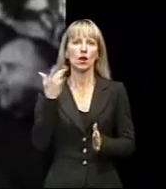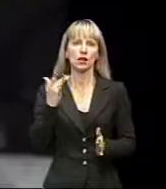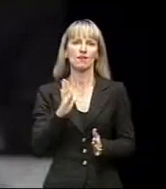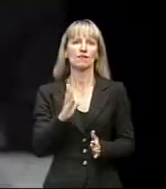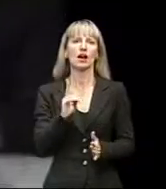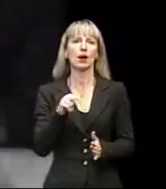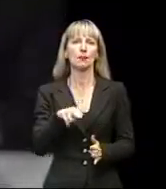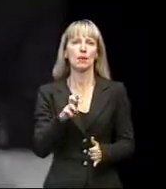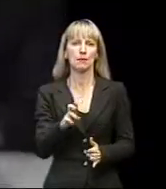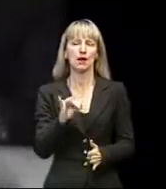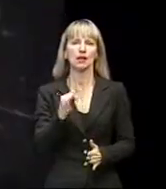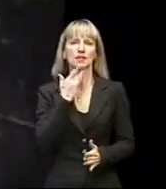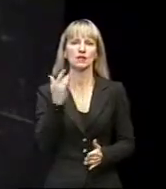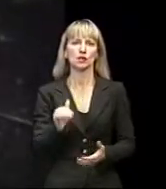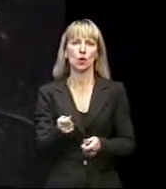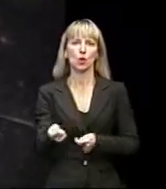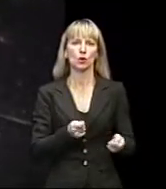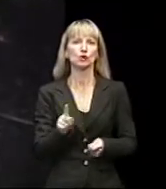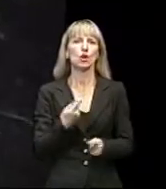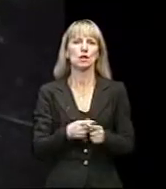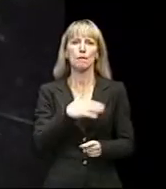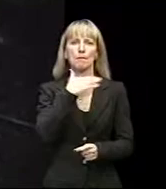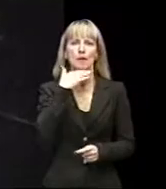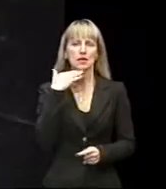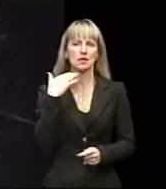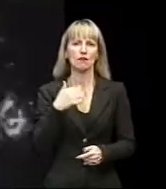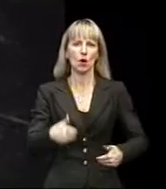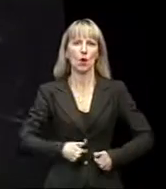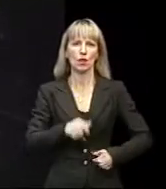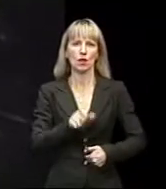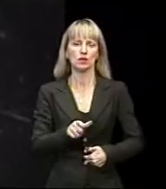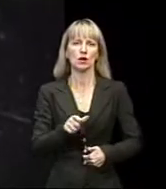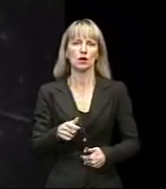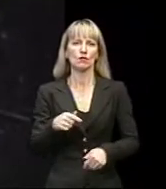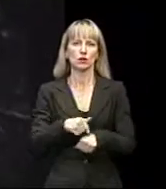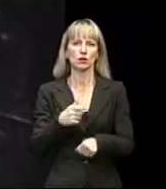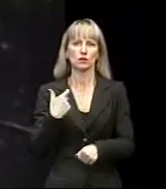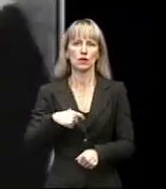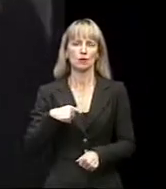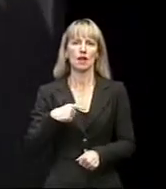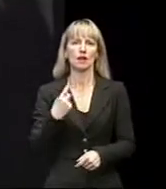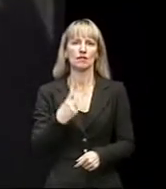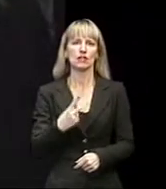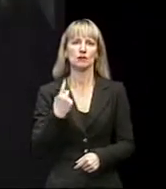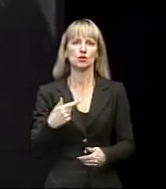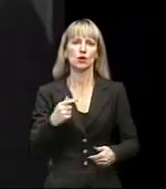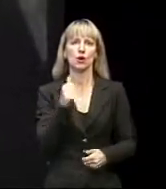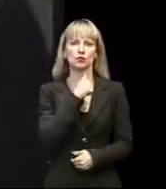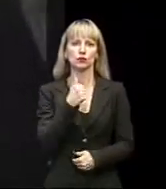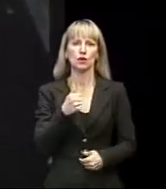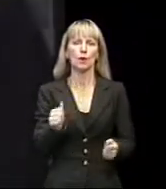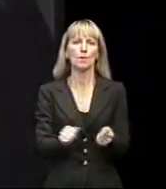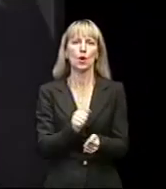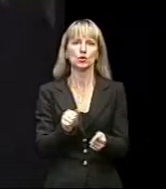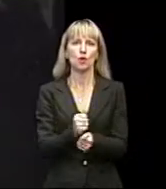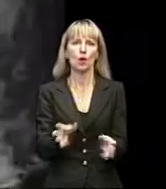та радянського уряду. Що таке масовий голод, українці вперше відчули на собі у 1921 році. Посуха в